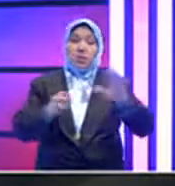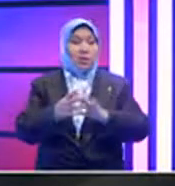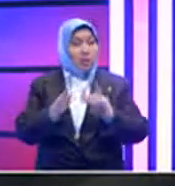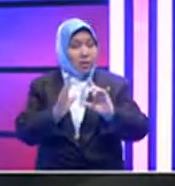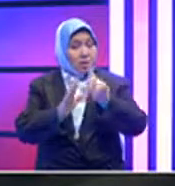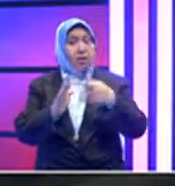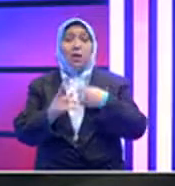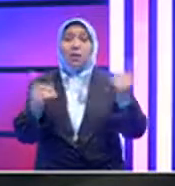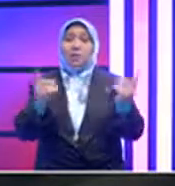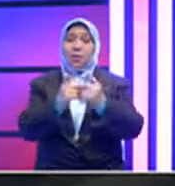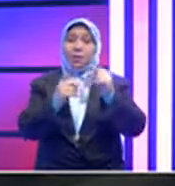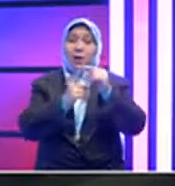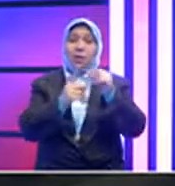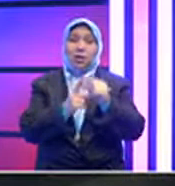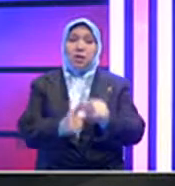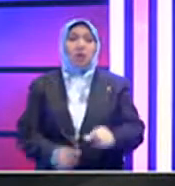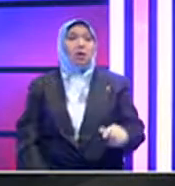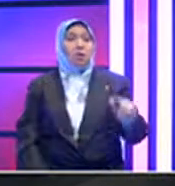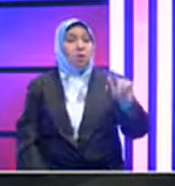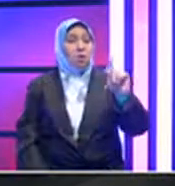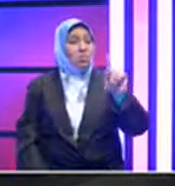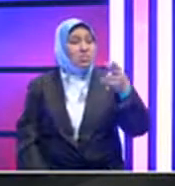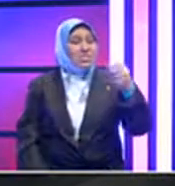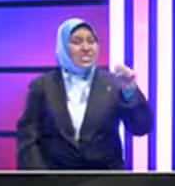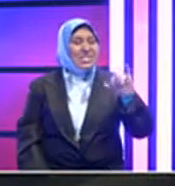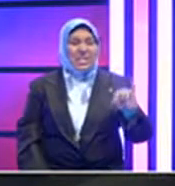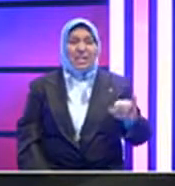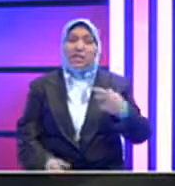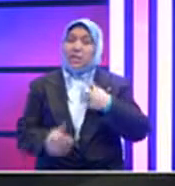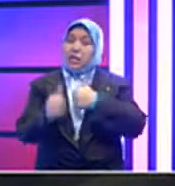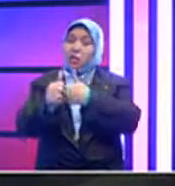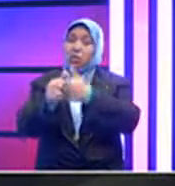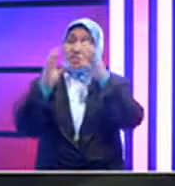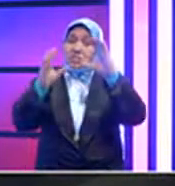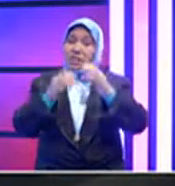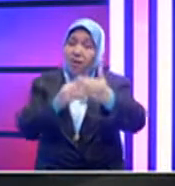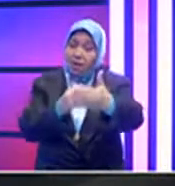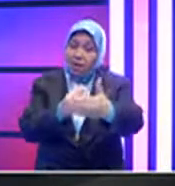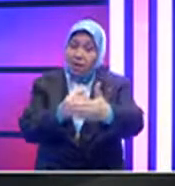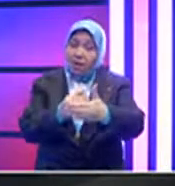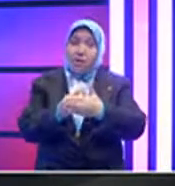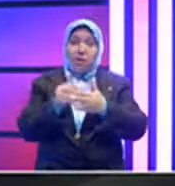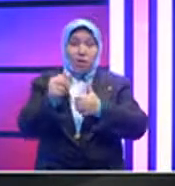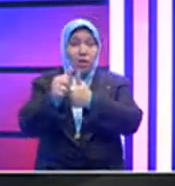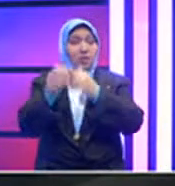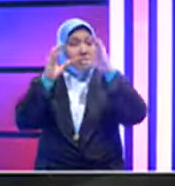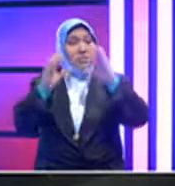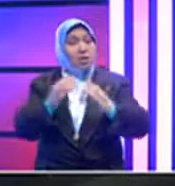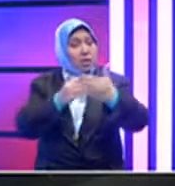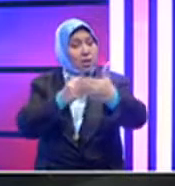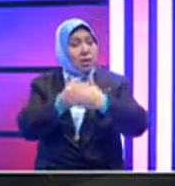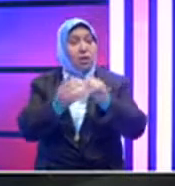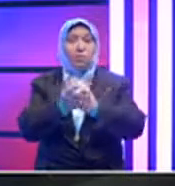nanti kita akan bertemu dengan perkataanku sih yaitu kita ikut secara dekatnya Nicholas secara dekat itu